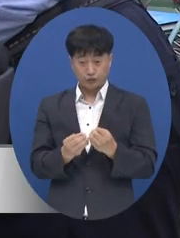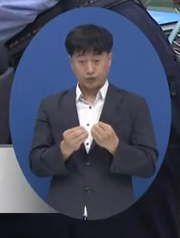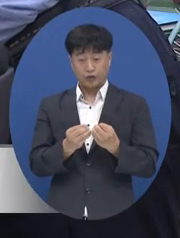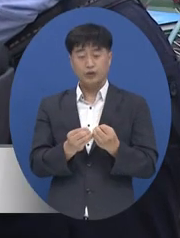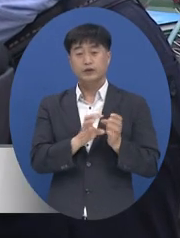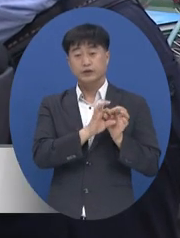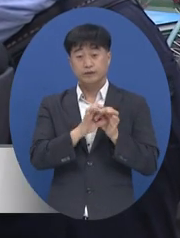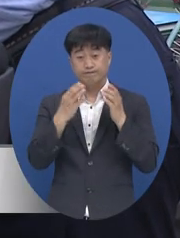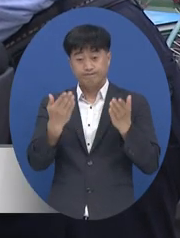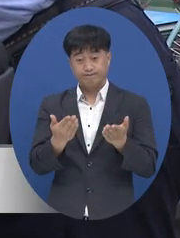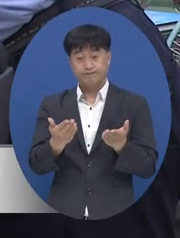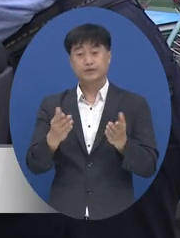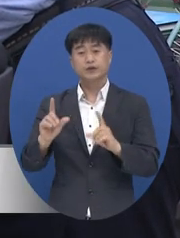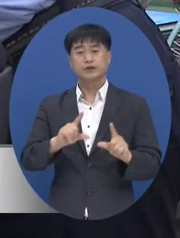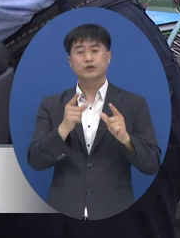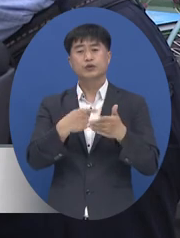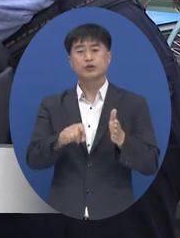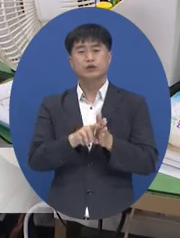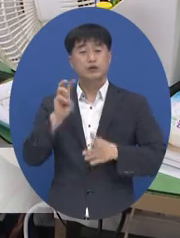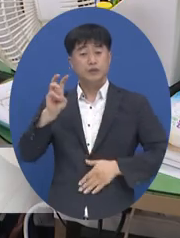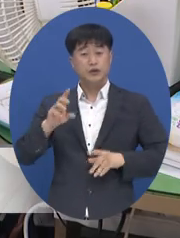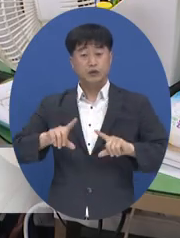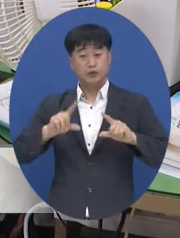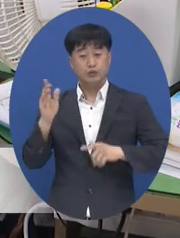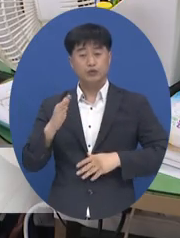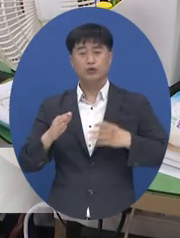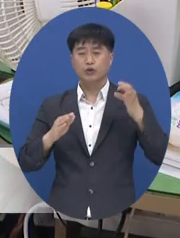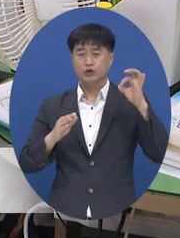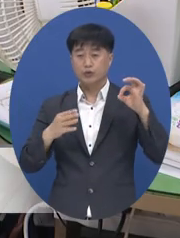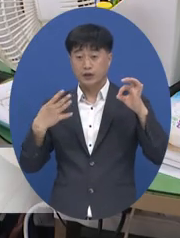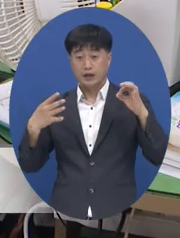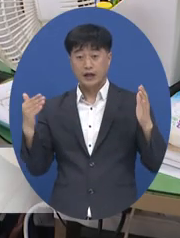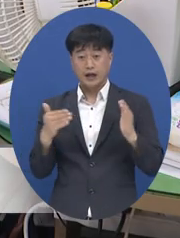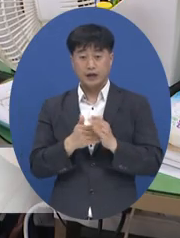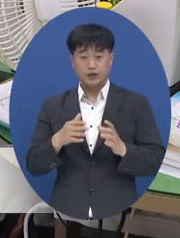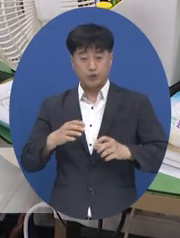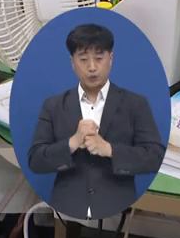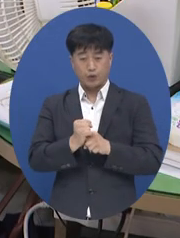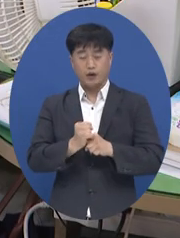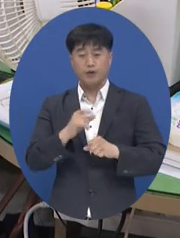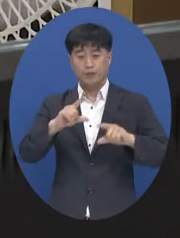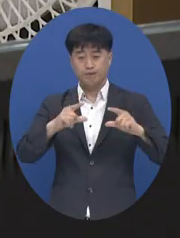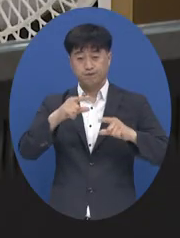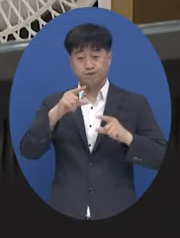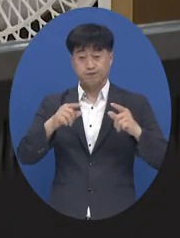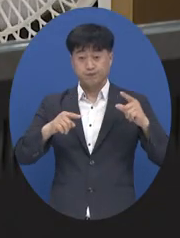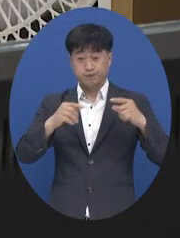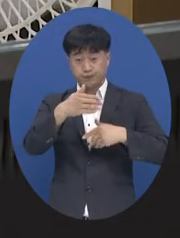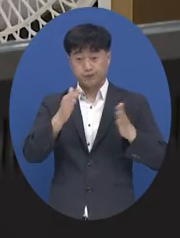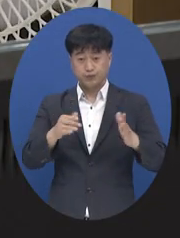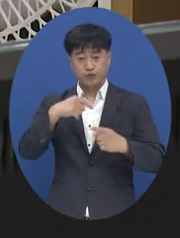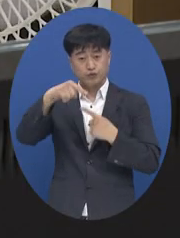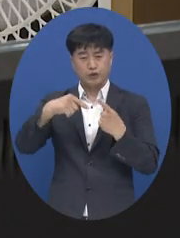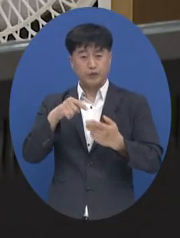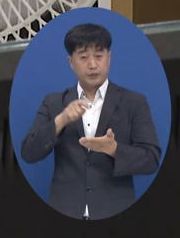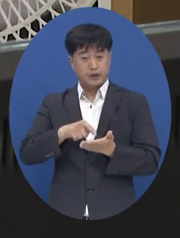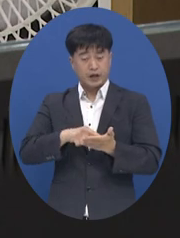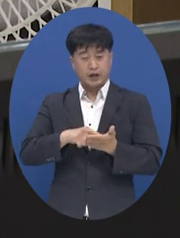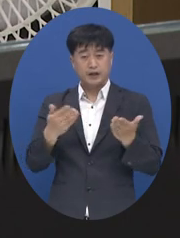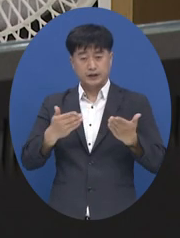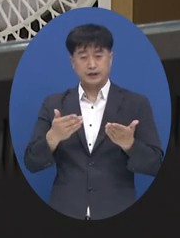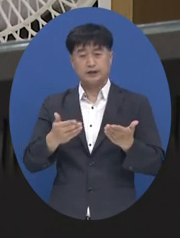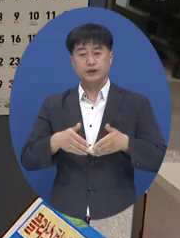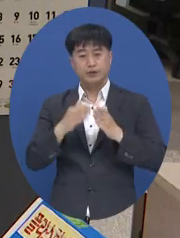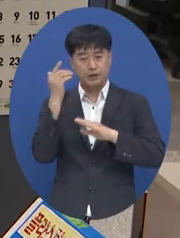보낼 수 있도록 오는 30일부터 10월 4일까지 추석 연휴 종합 상황실을 운영하고 비상근무 체계를 구축할